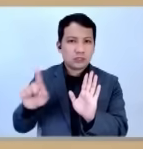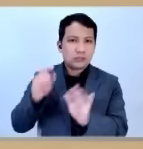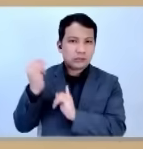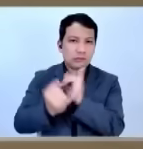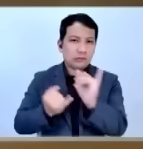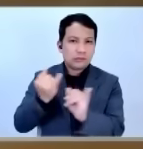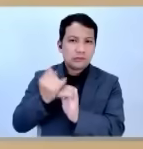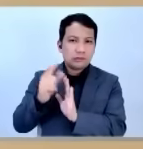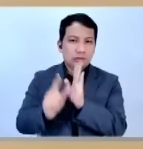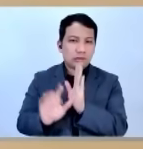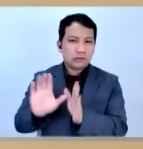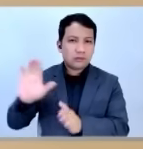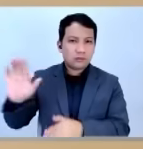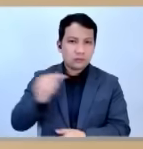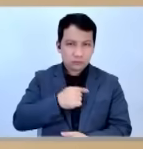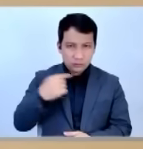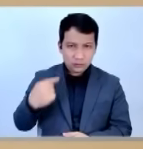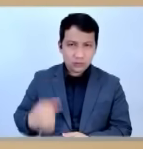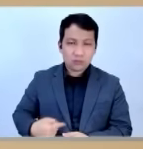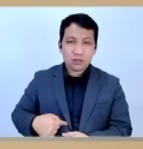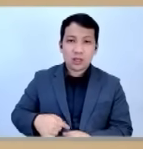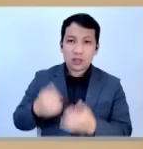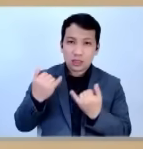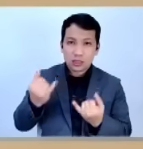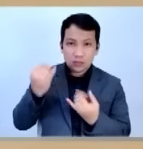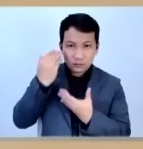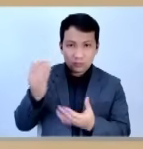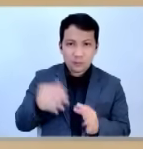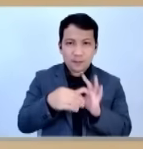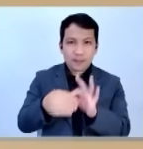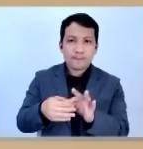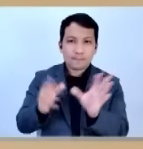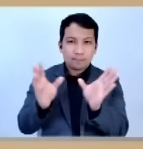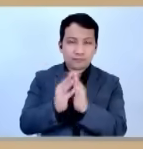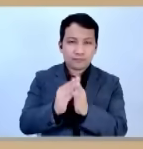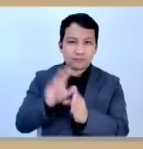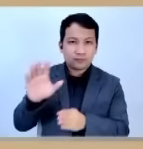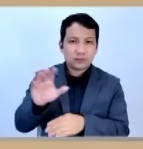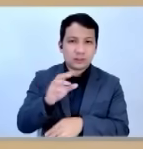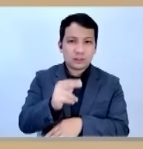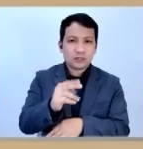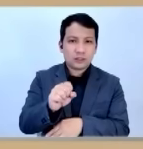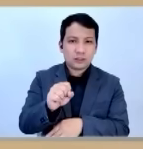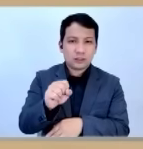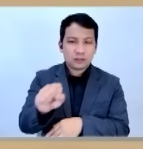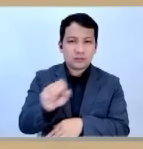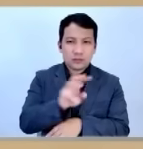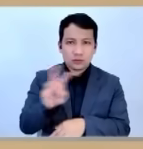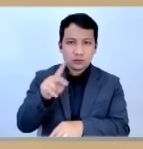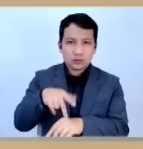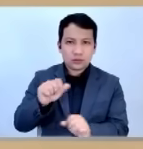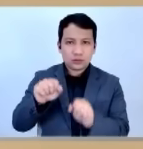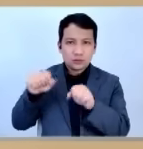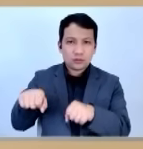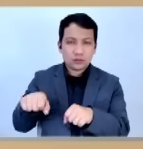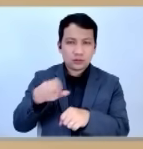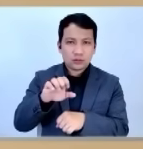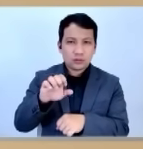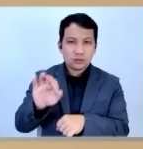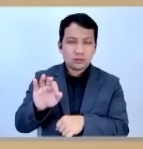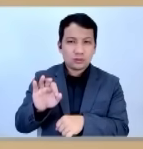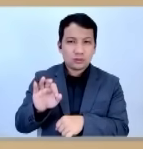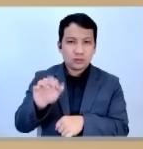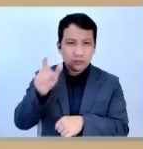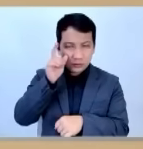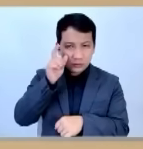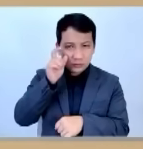China. Kasunod ng insidente, makikipagpulong daw ang National Task Force on West Philippine Sea kay Executive Secretary Lucas Persamin